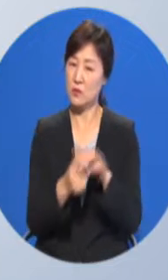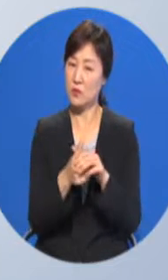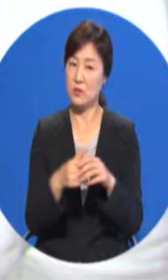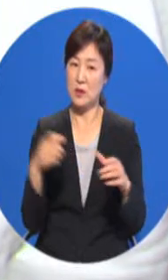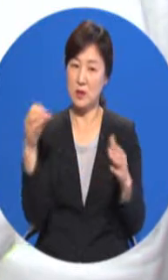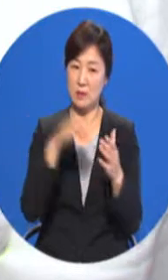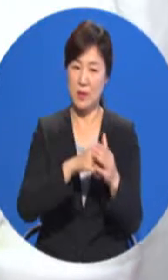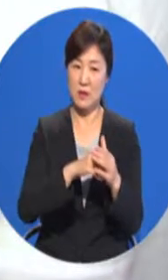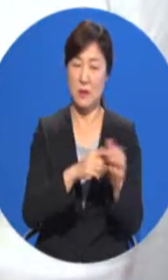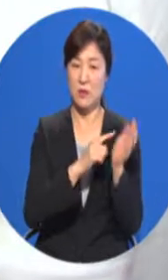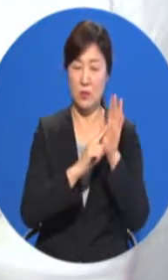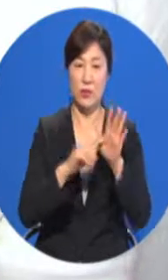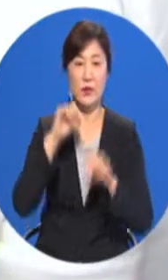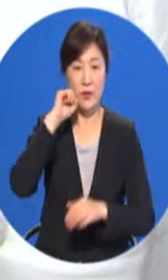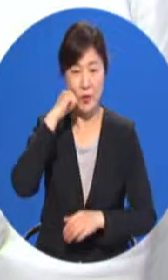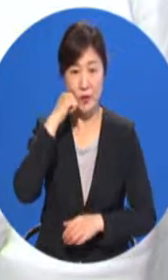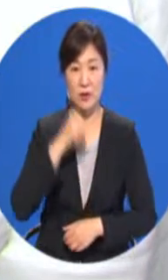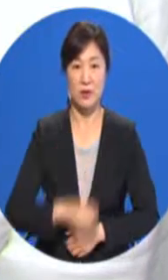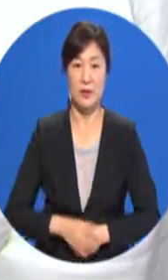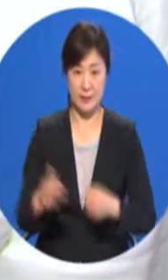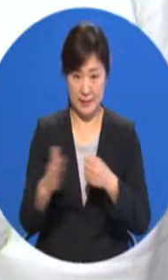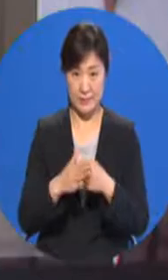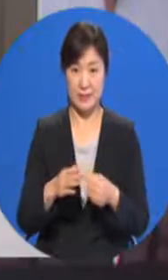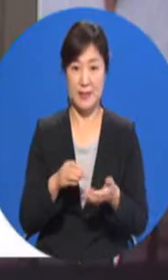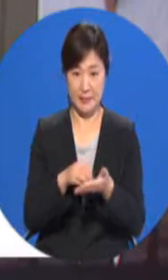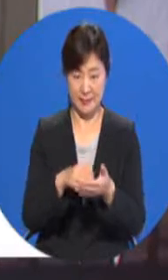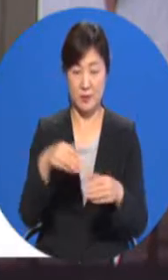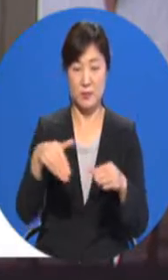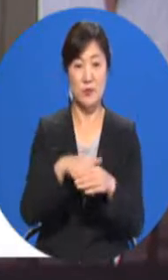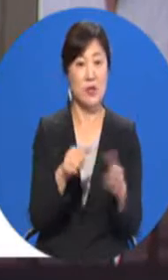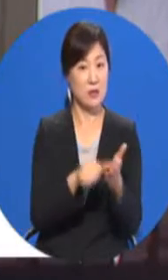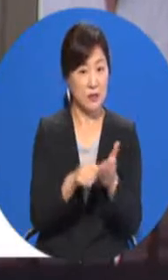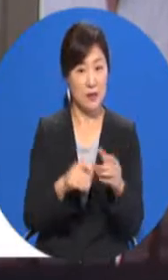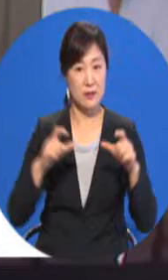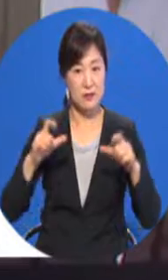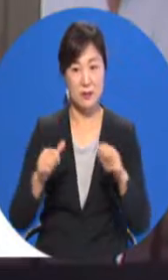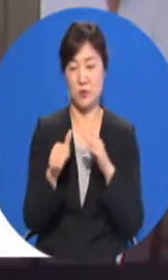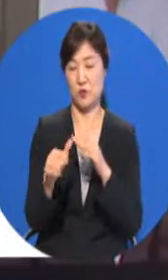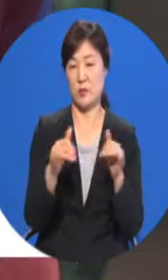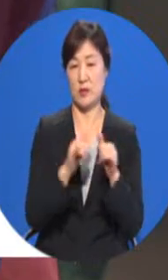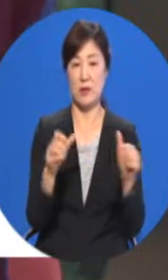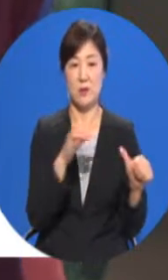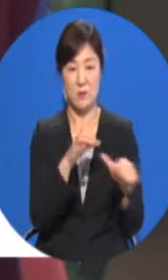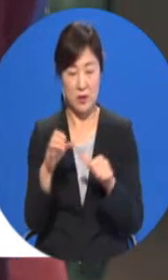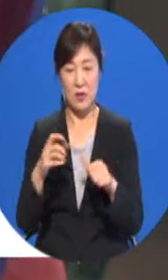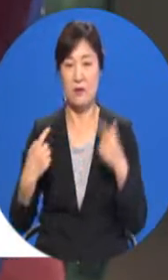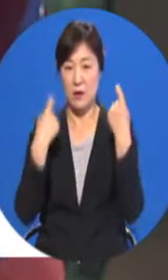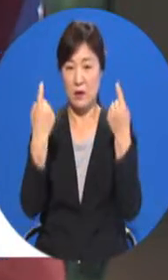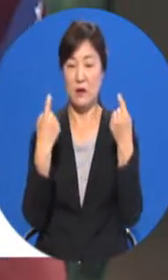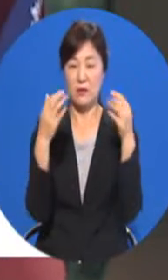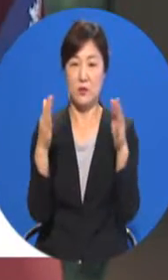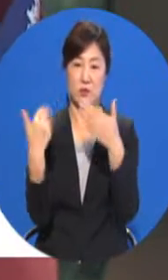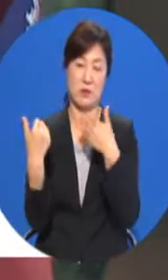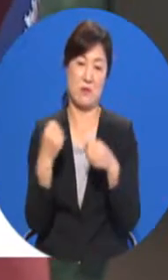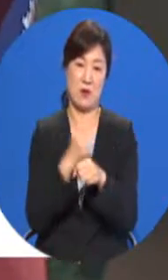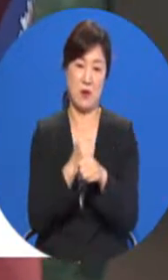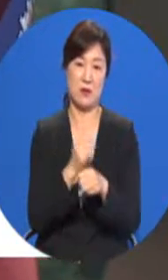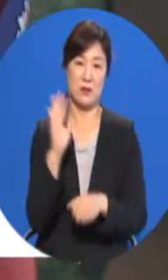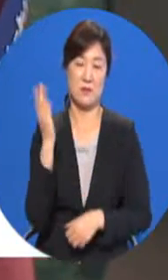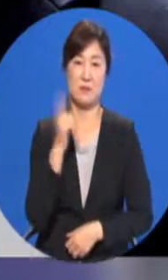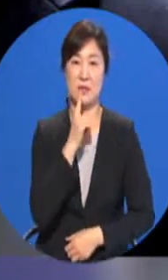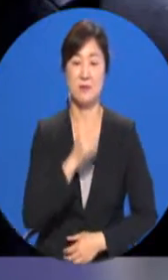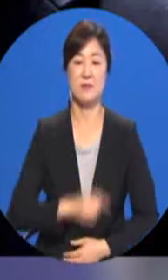힘듭니다. 이에 따라 등록문화재와 주요 인물 등 지역 자원을 활용해 관광객들의 발길을 이끌어야 한다는 주장도 새겨들어야 할